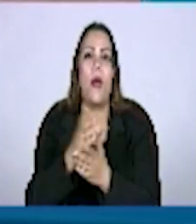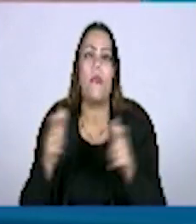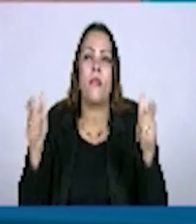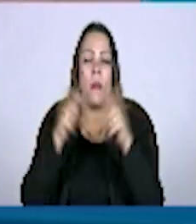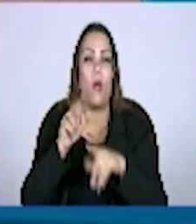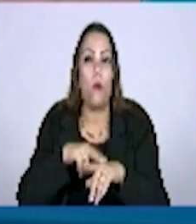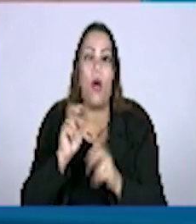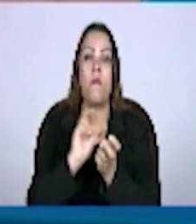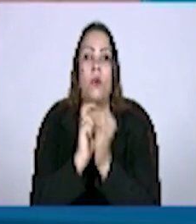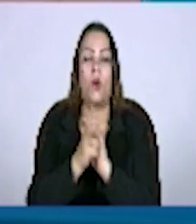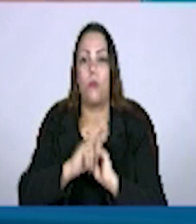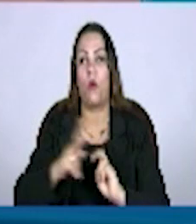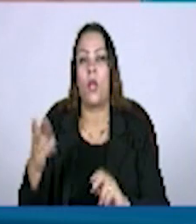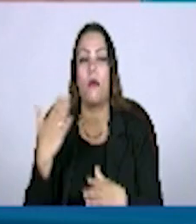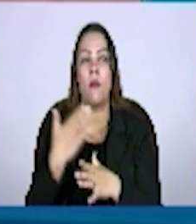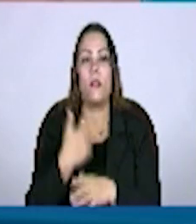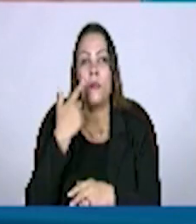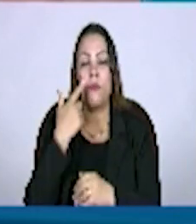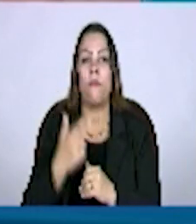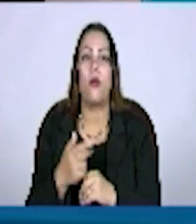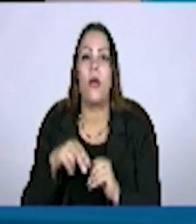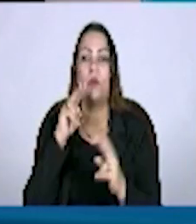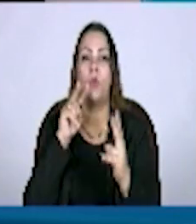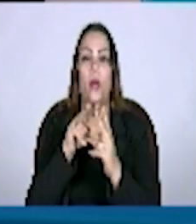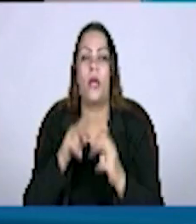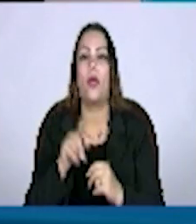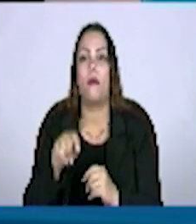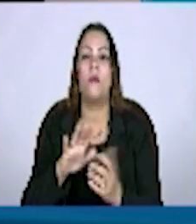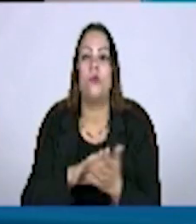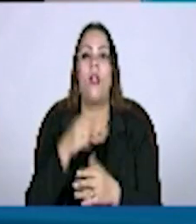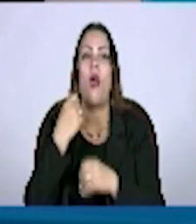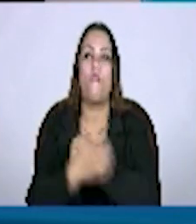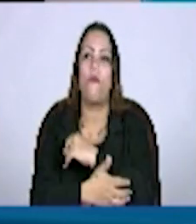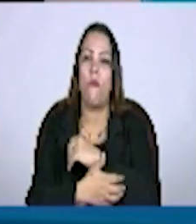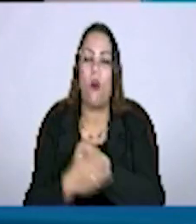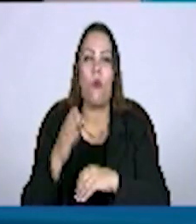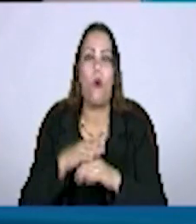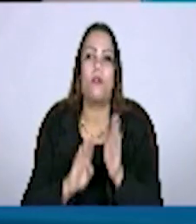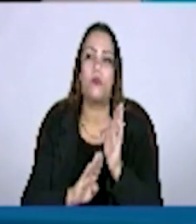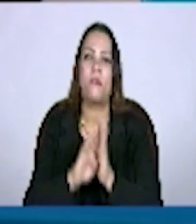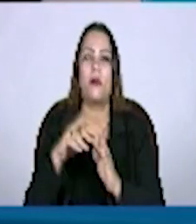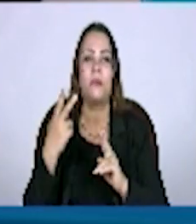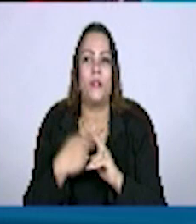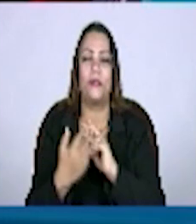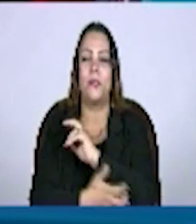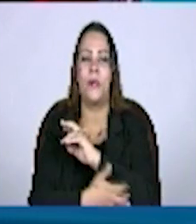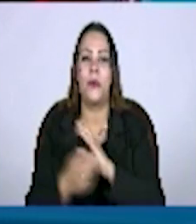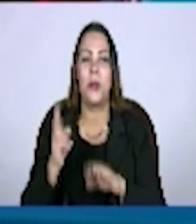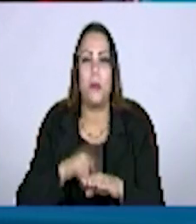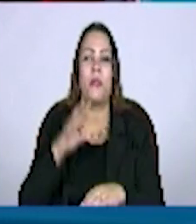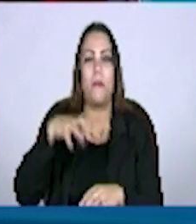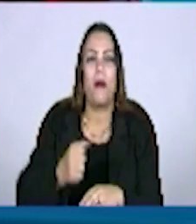المشروعات المختلفه التي تواجه قضيه الفقر وترفع من شان الفقراء وتحاول ان هي تمكنهم